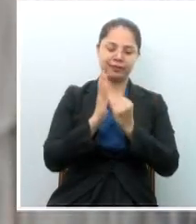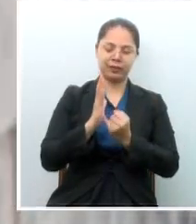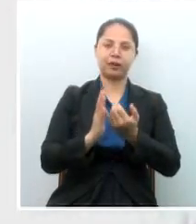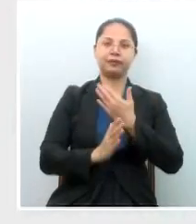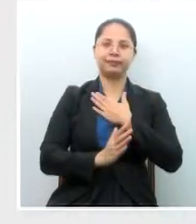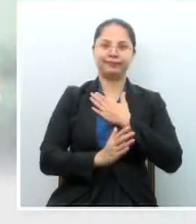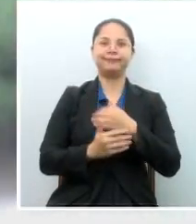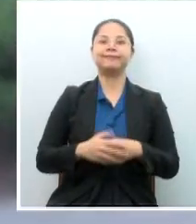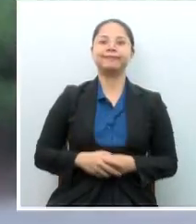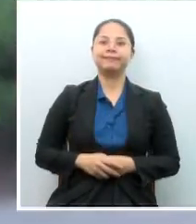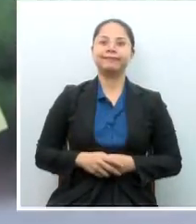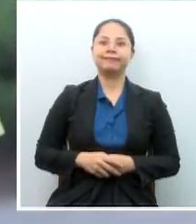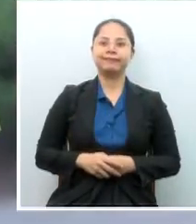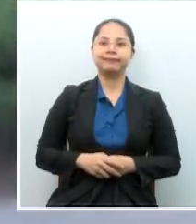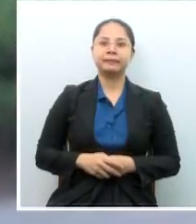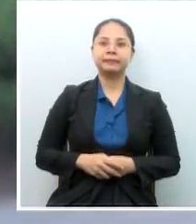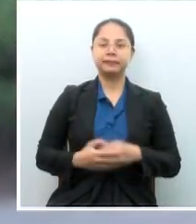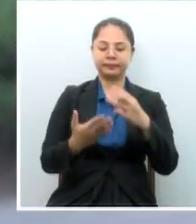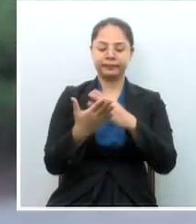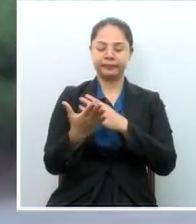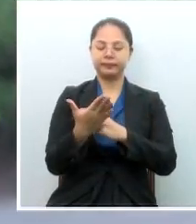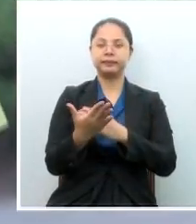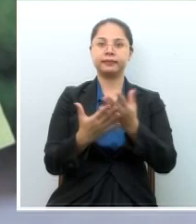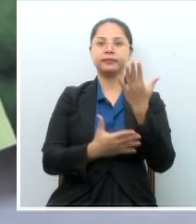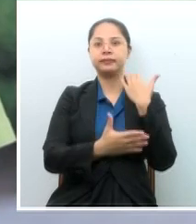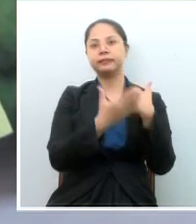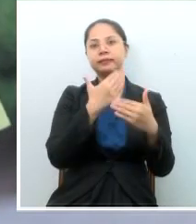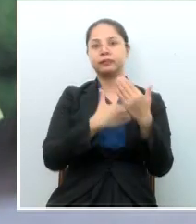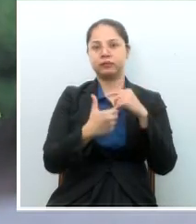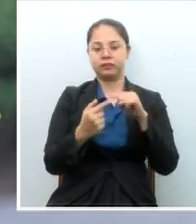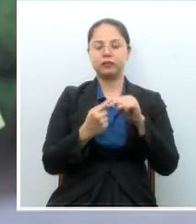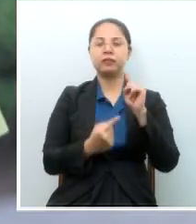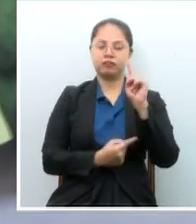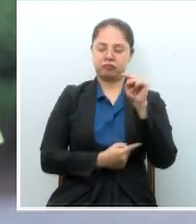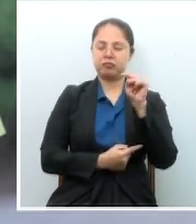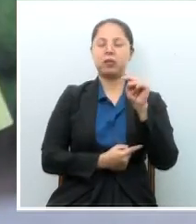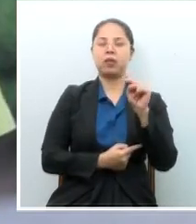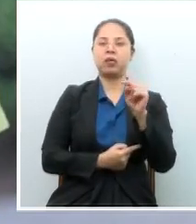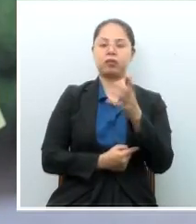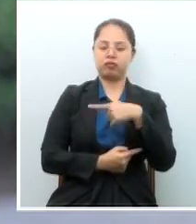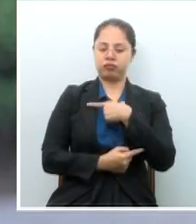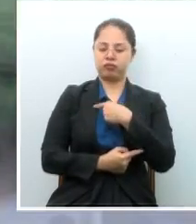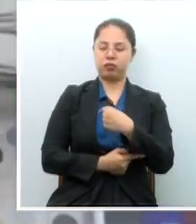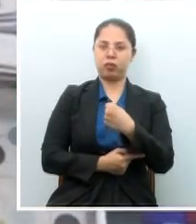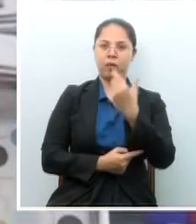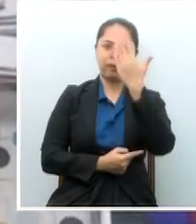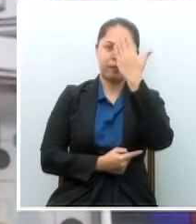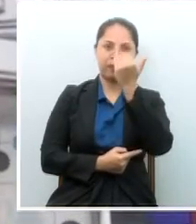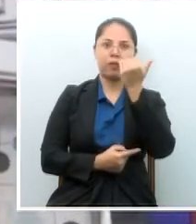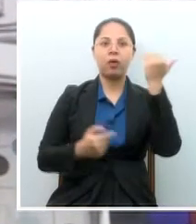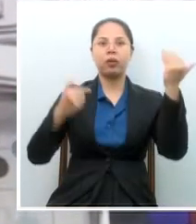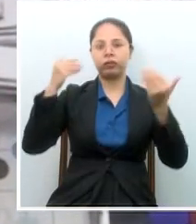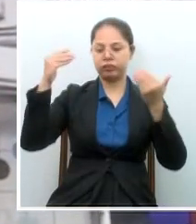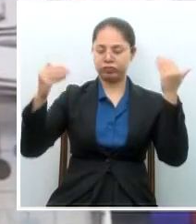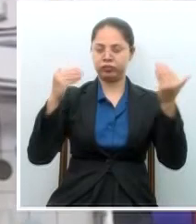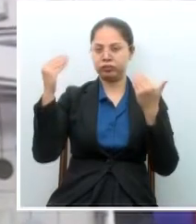ทศค่ะ ครับหลายๆวิชาประวัติศาสตร์นะครับเป็นอีกหนึ่งรายวิชาที่ผมชอบมากครับเนื่องจากคุณครูมีกิจกรรม